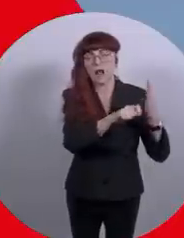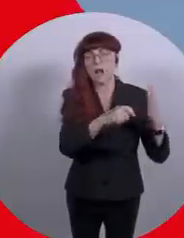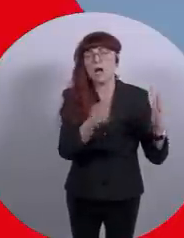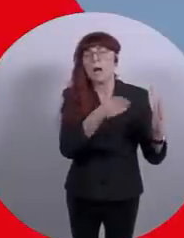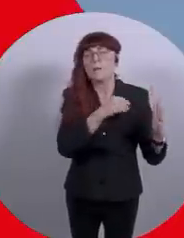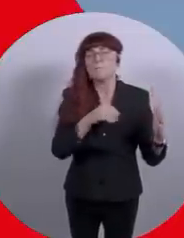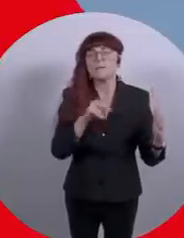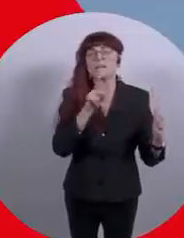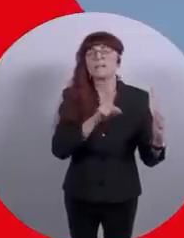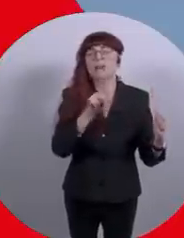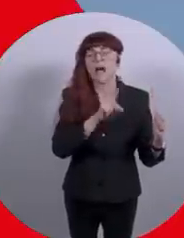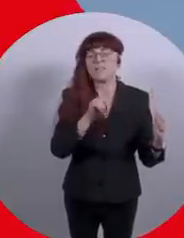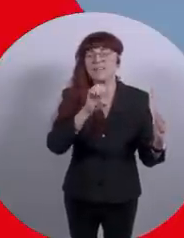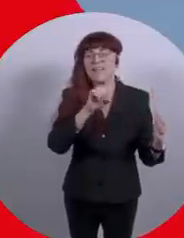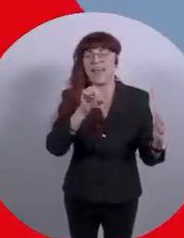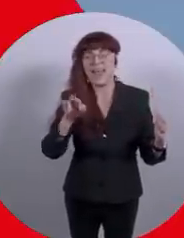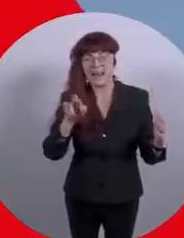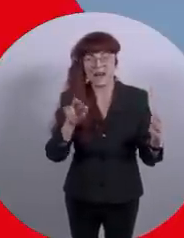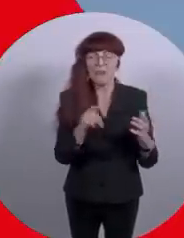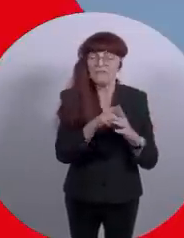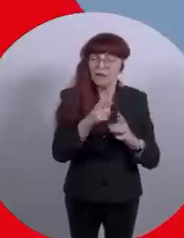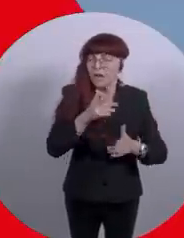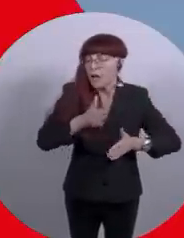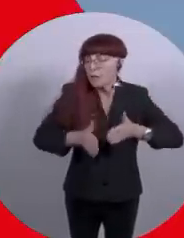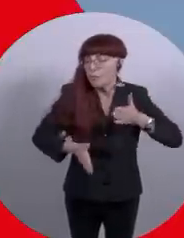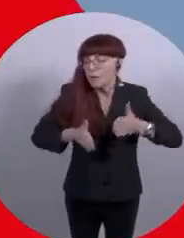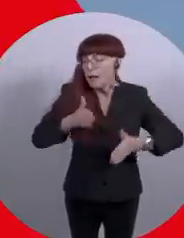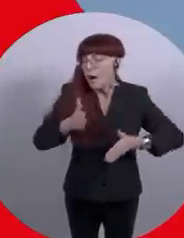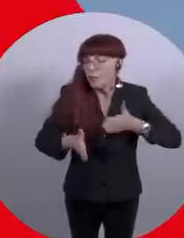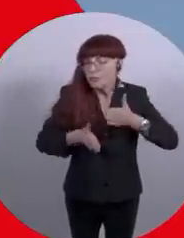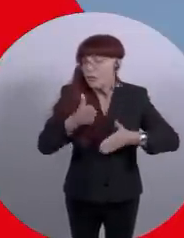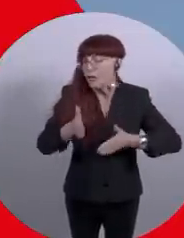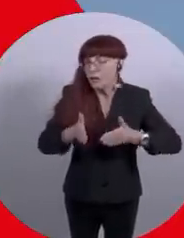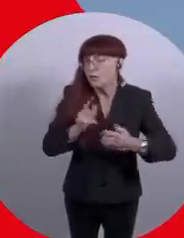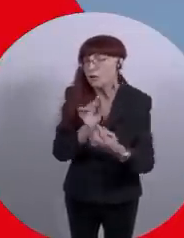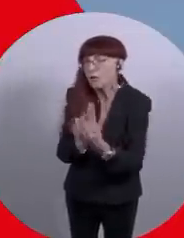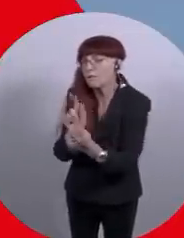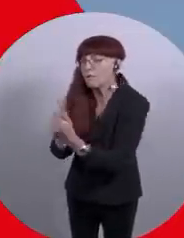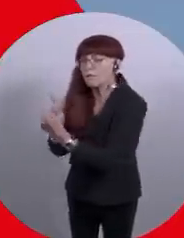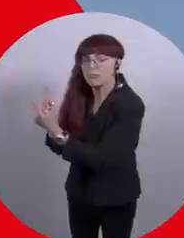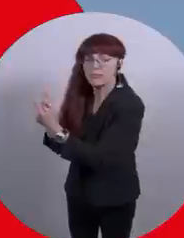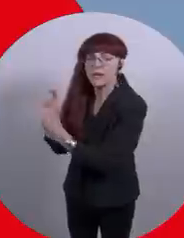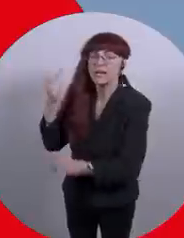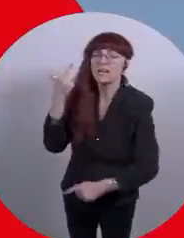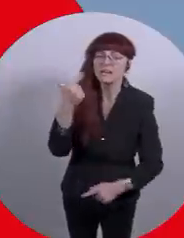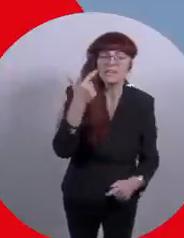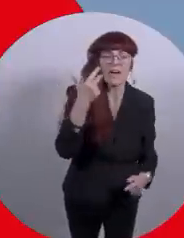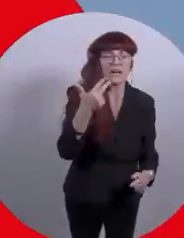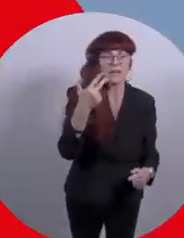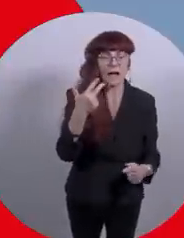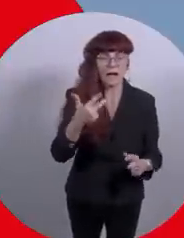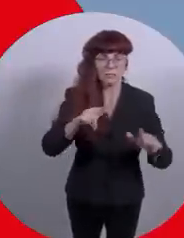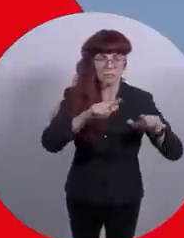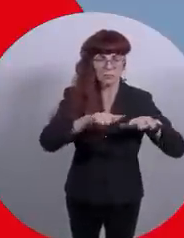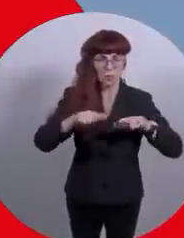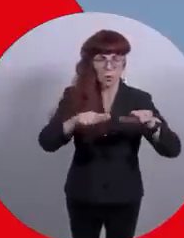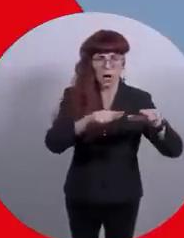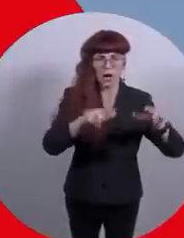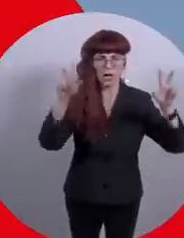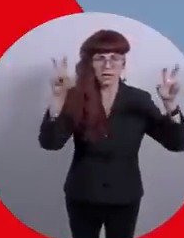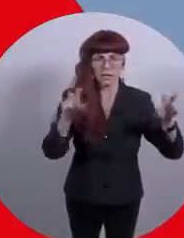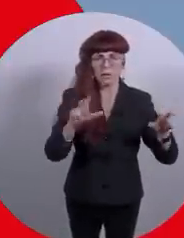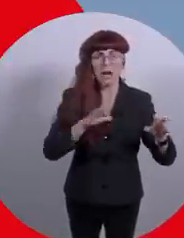gelaufen einen Marathon und es gab bei uns durchaus zwei drei lokale Themen aber jeder